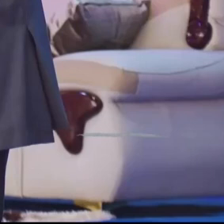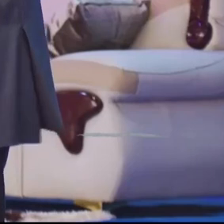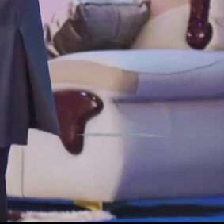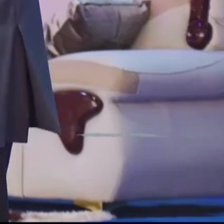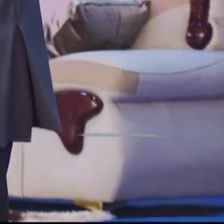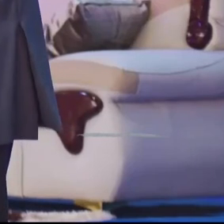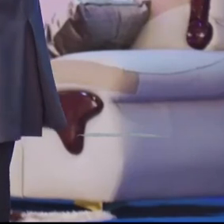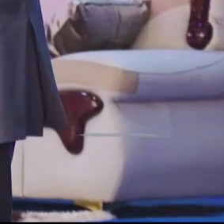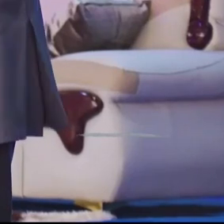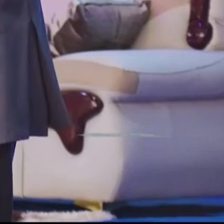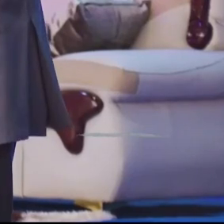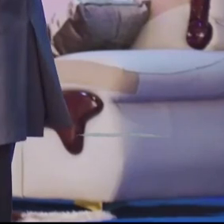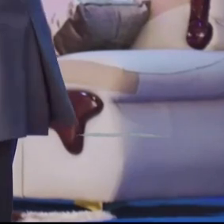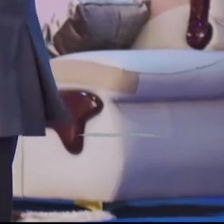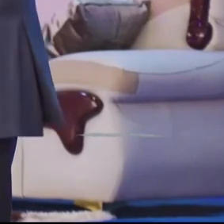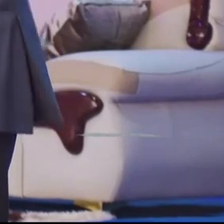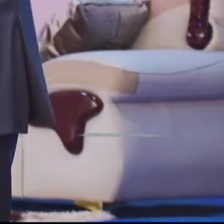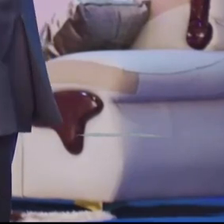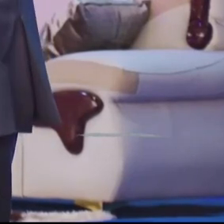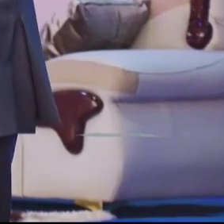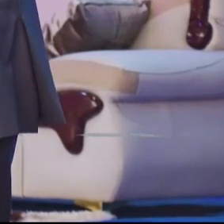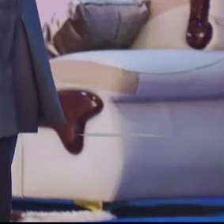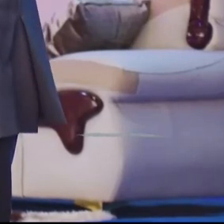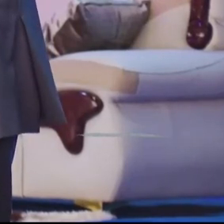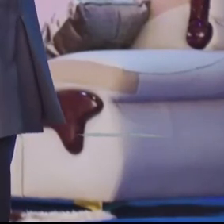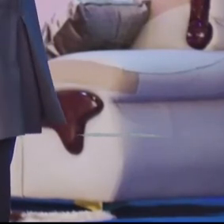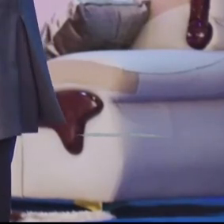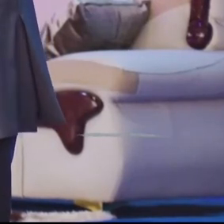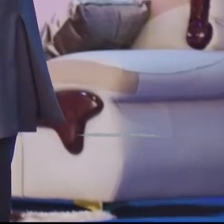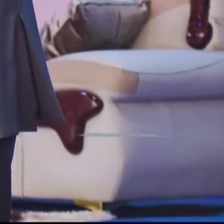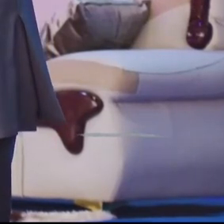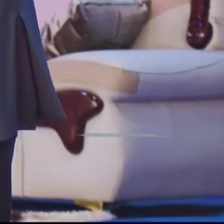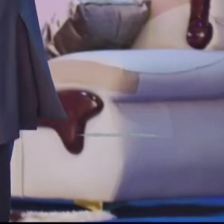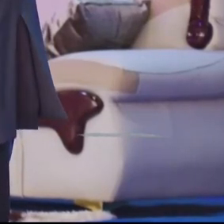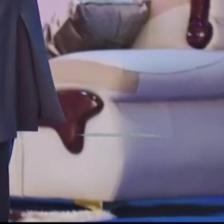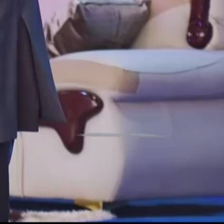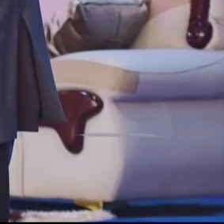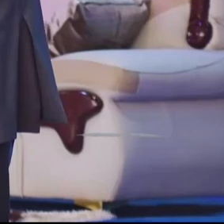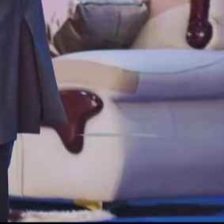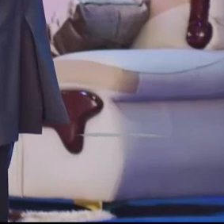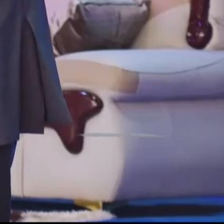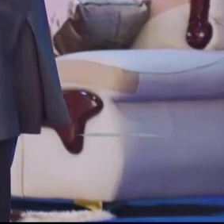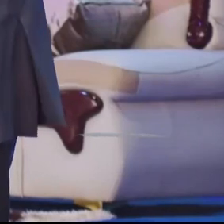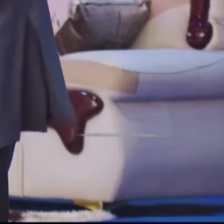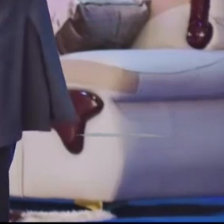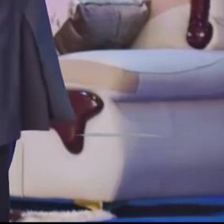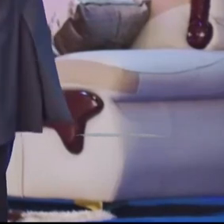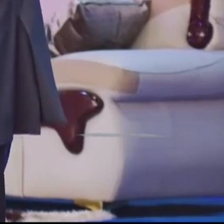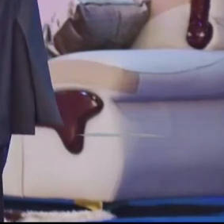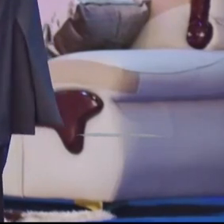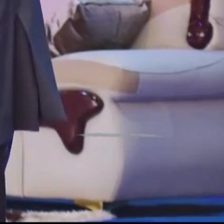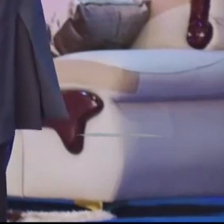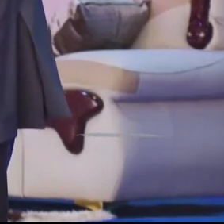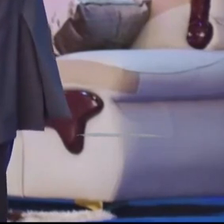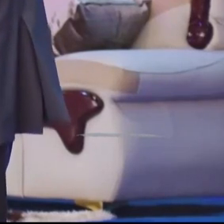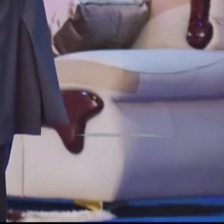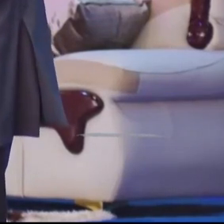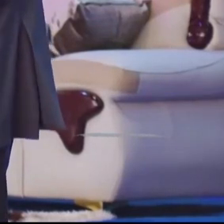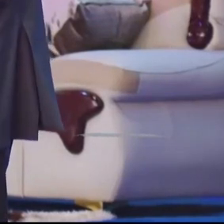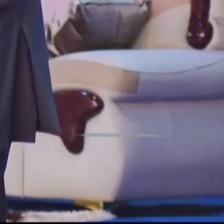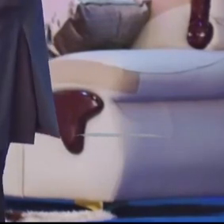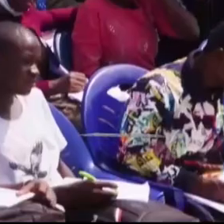il s'est rappelé. Ceux-là qui conduisent plusieurs à la justice vont briller pour toujours et à